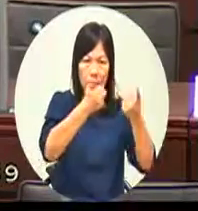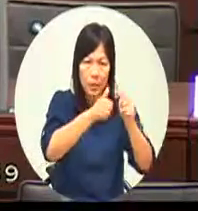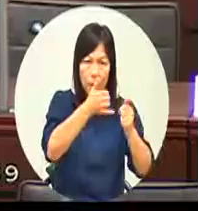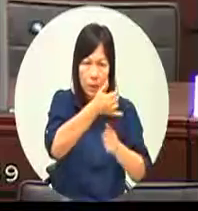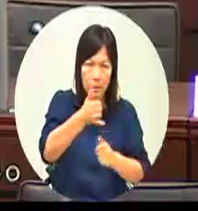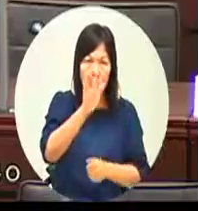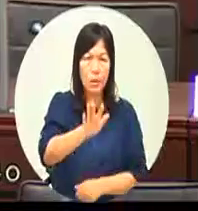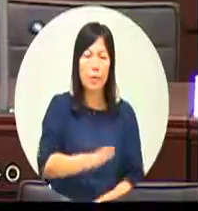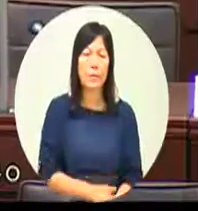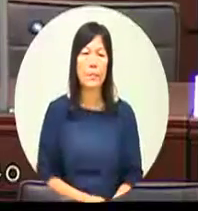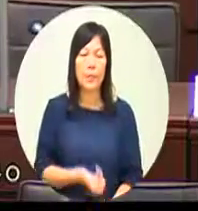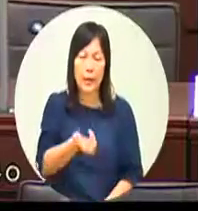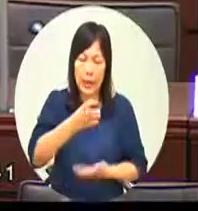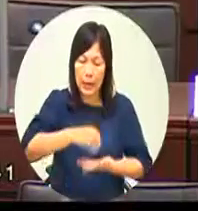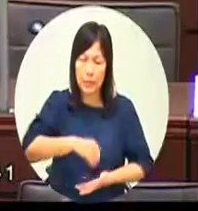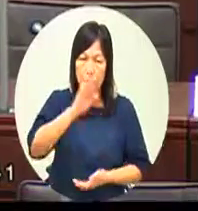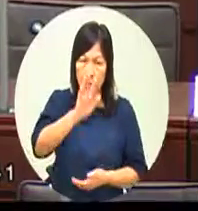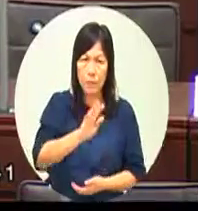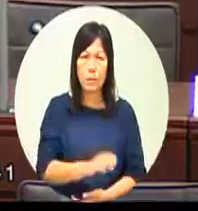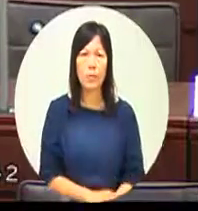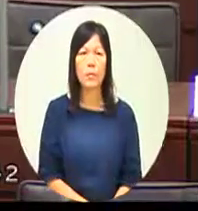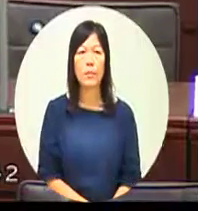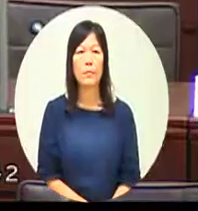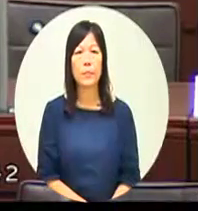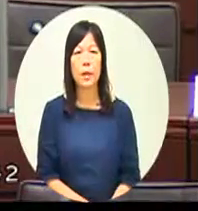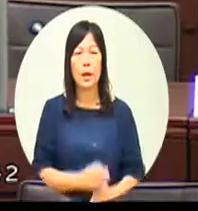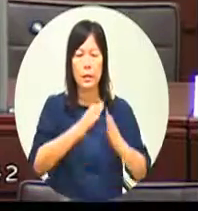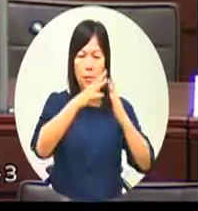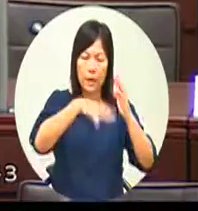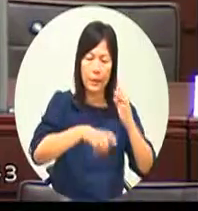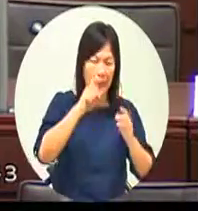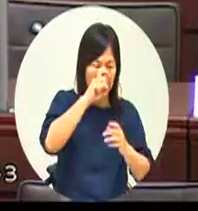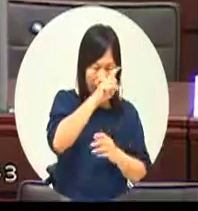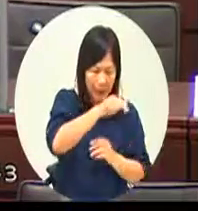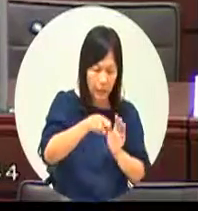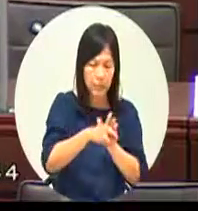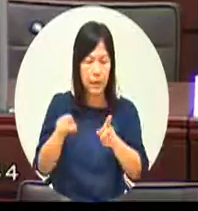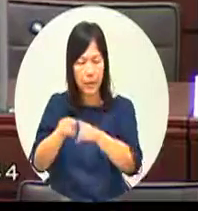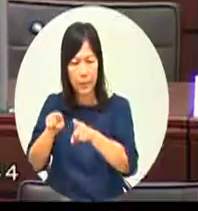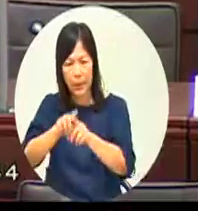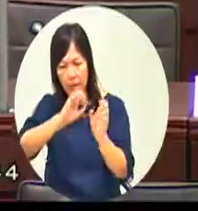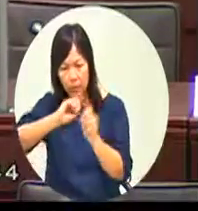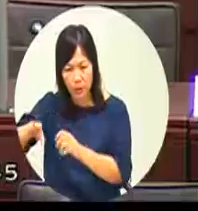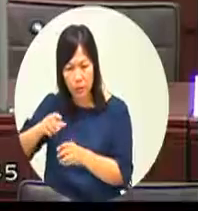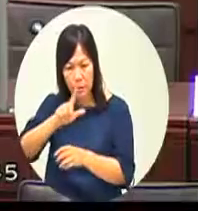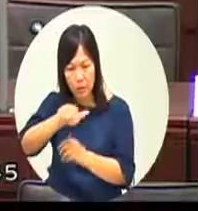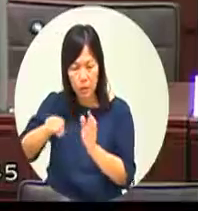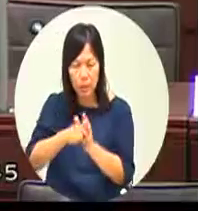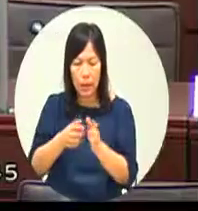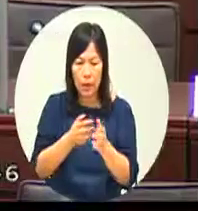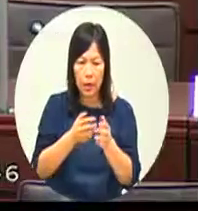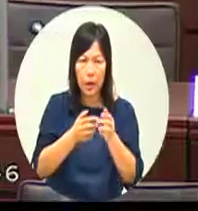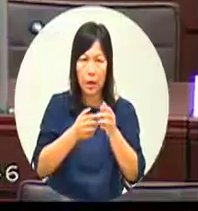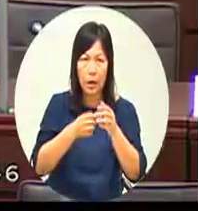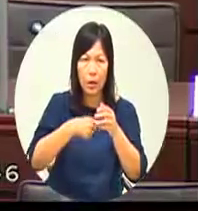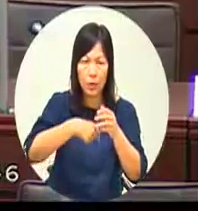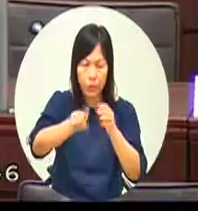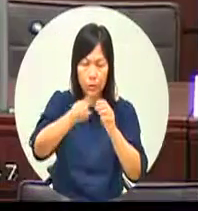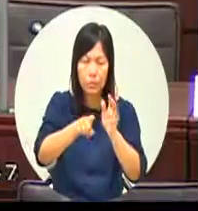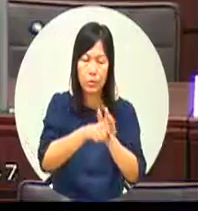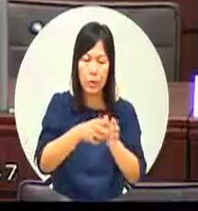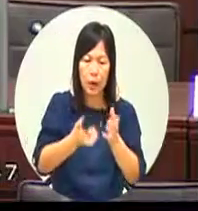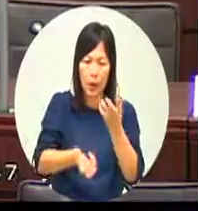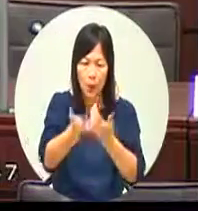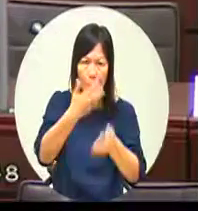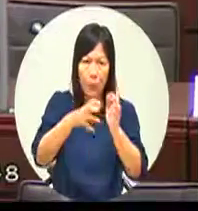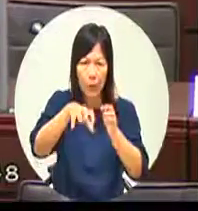提到了有一点，就是说，家户垃圾跟一般废弃物，如果进了焚化，一般事业的废弃物，工